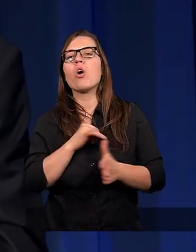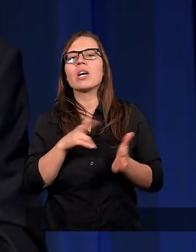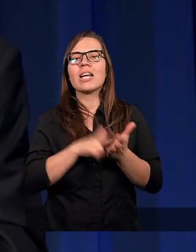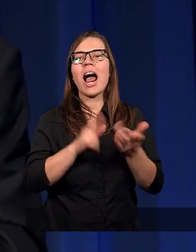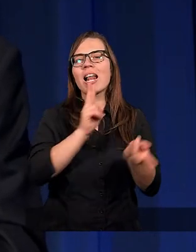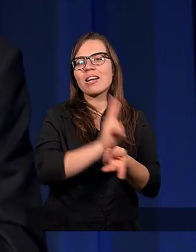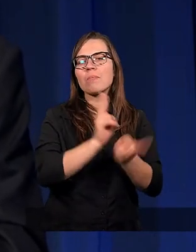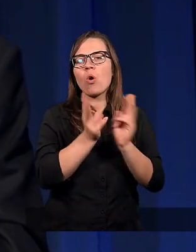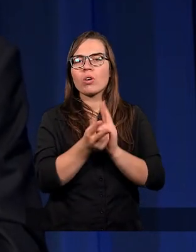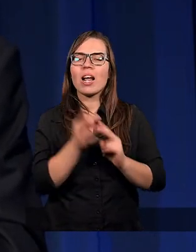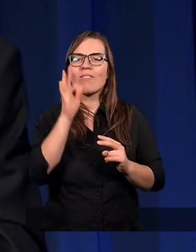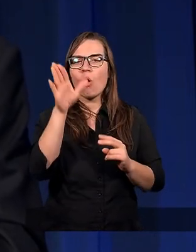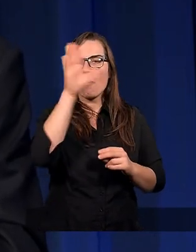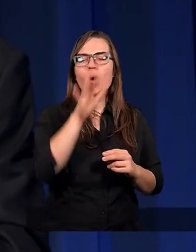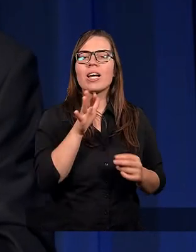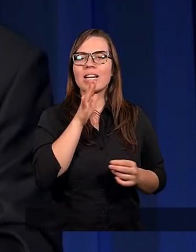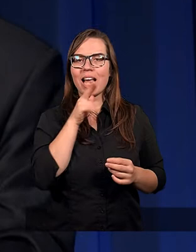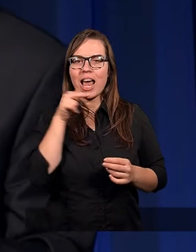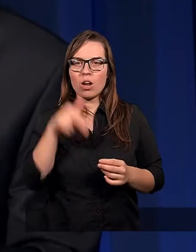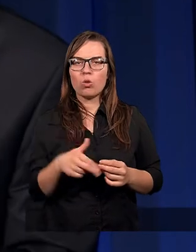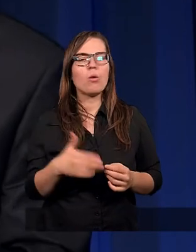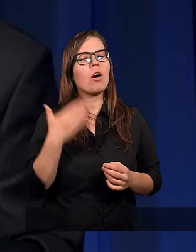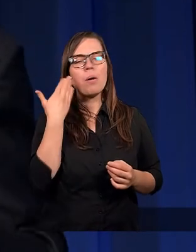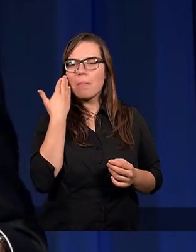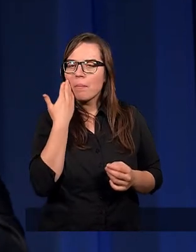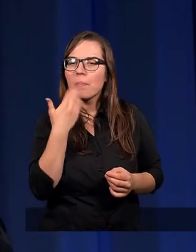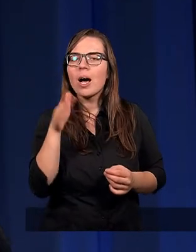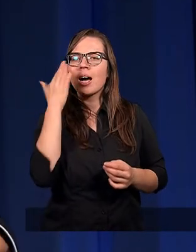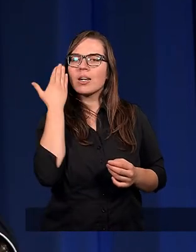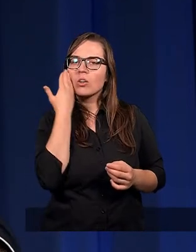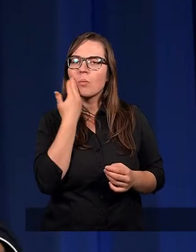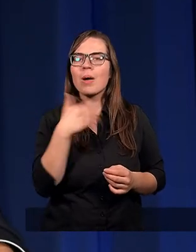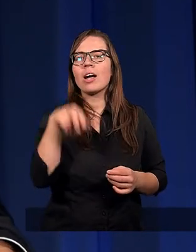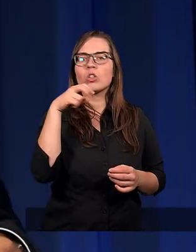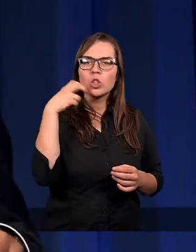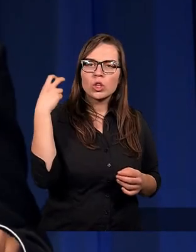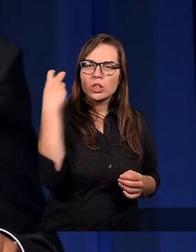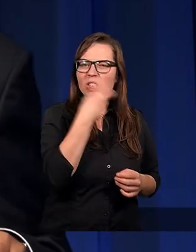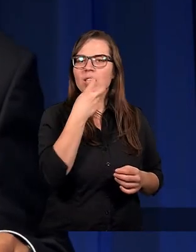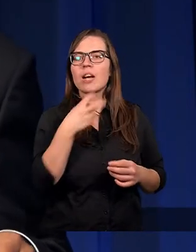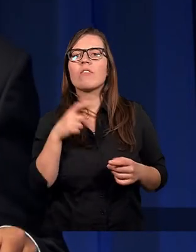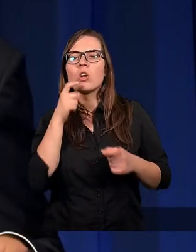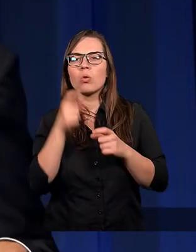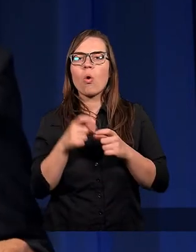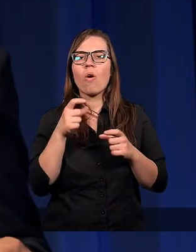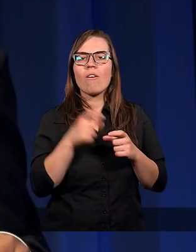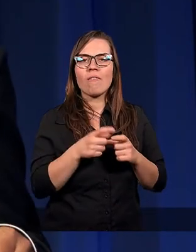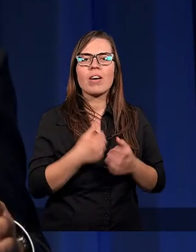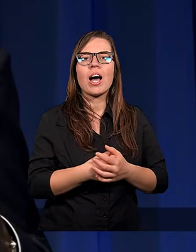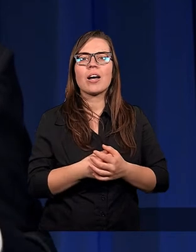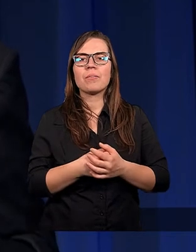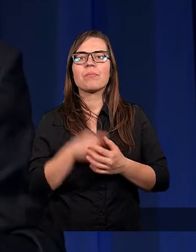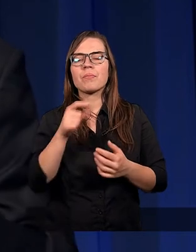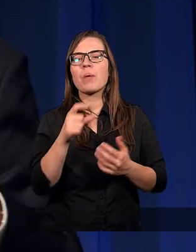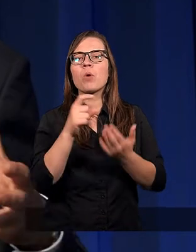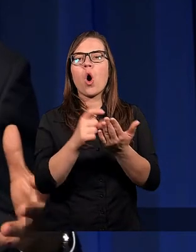twojego Boga, Izraelu. Bardzo, bardzo ciekawe słowa. Zobaczcie, gdybyśmy chcieli spojrzeć na nie w takim